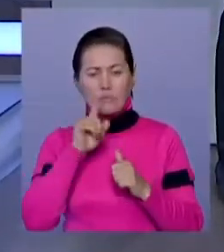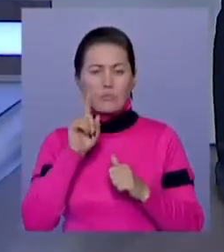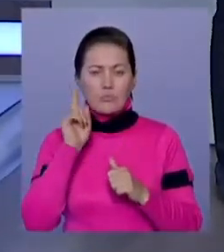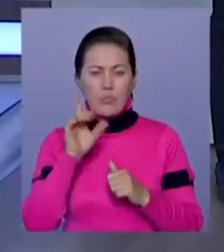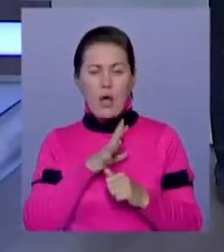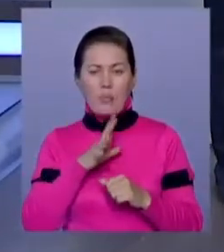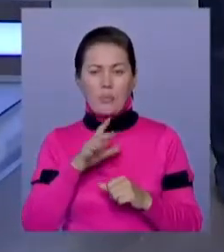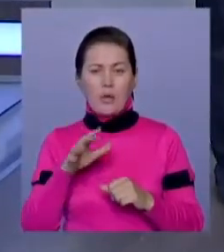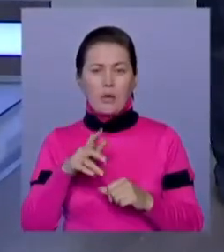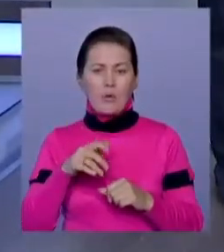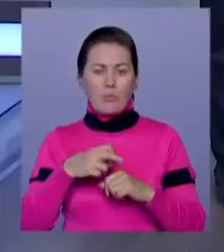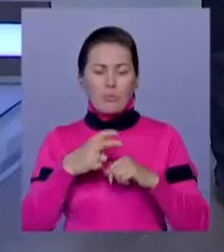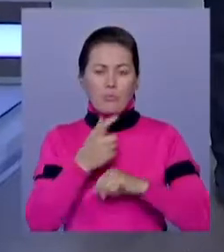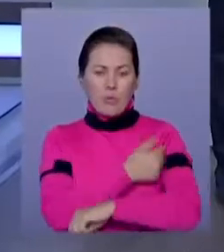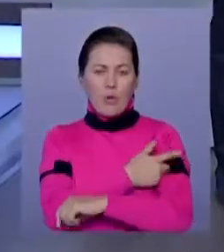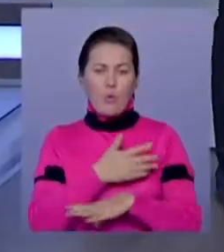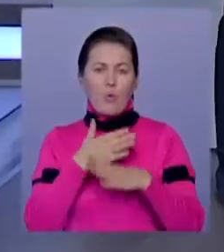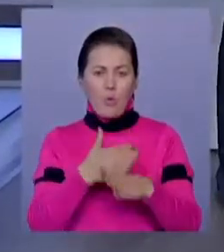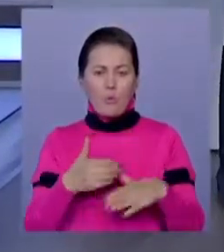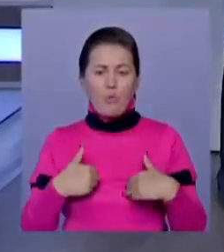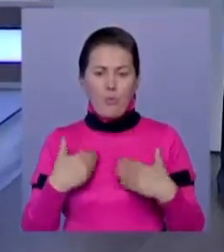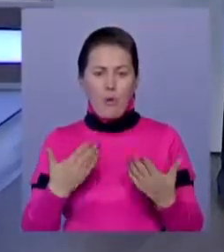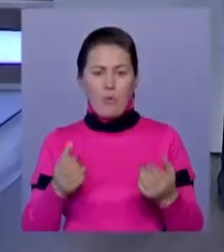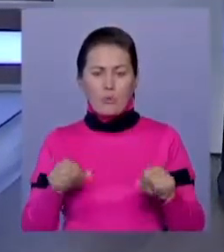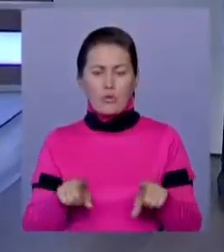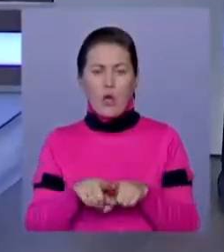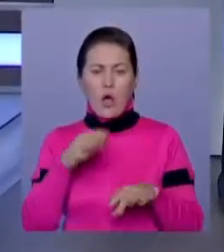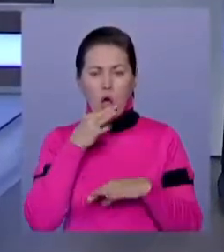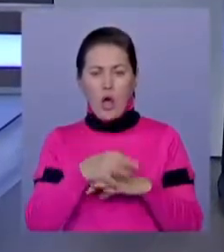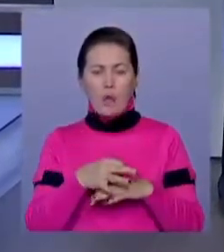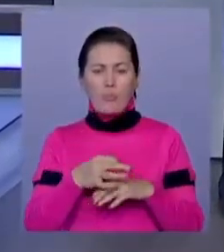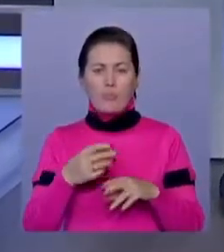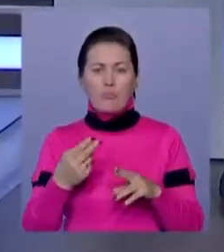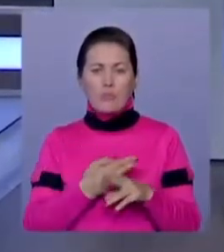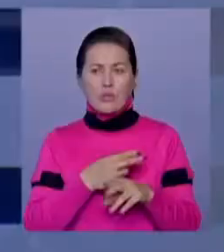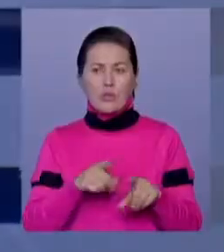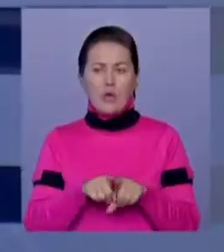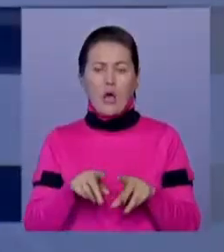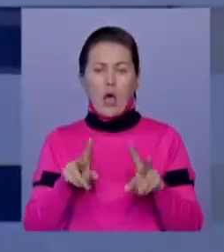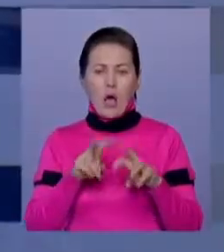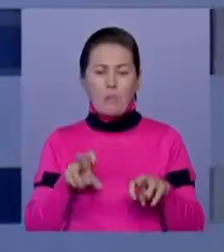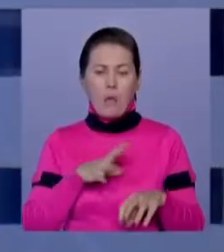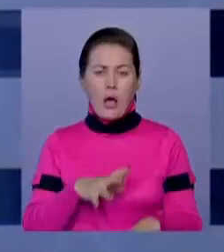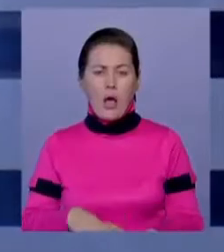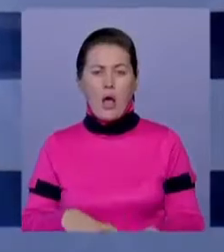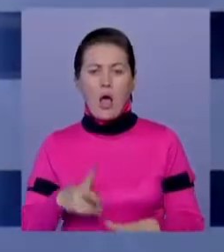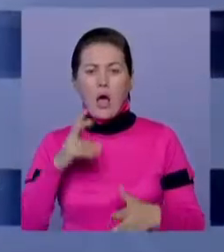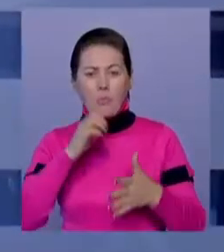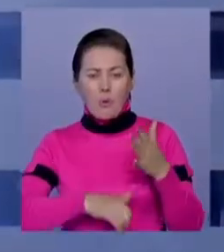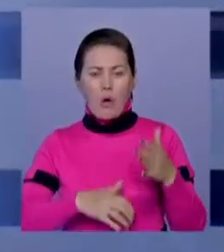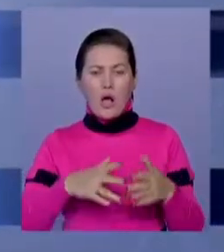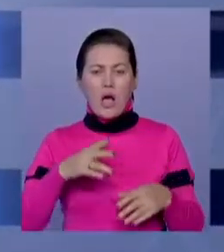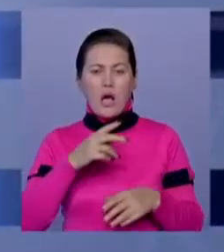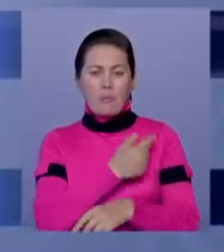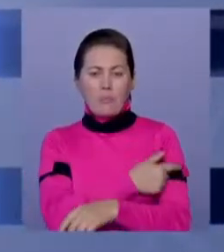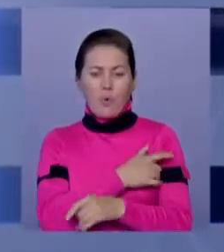жас қазақстандық ересектер секілді медициналық көмекке жүгіне алады. Яғни жауапты адамдардың қарауынсыз. Ал жасанды түсік жасайтын